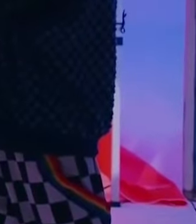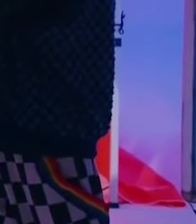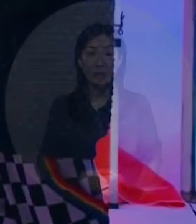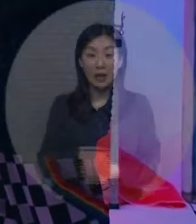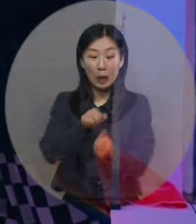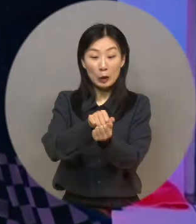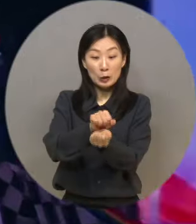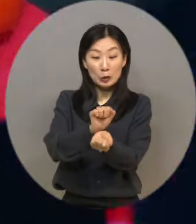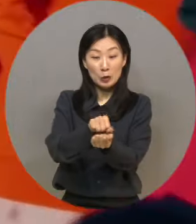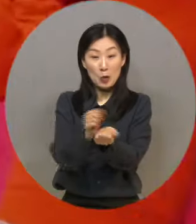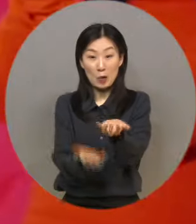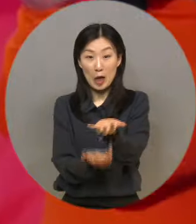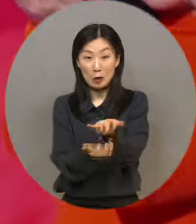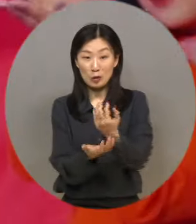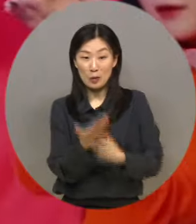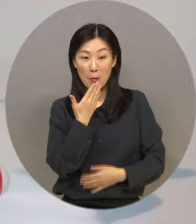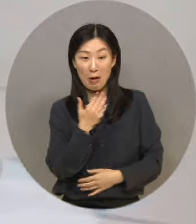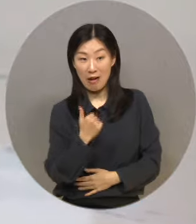오이구이 먹으러 갈래.